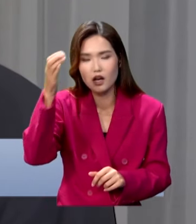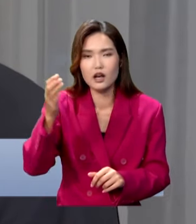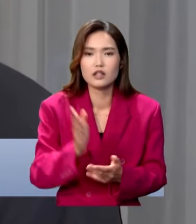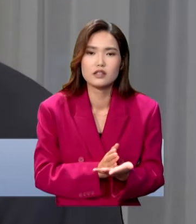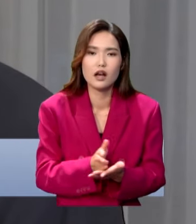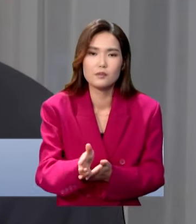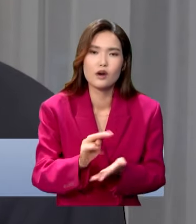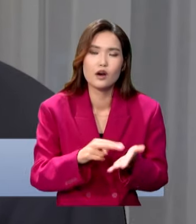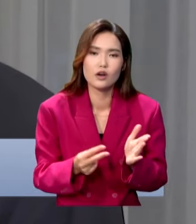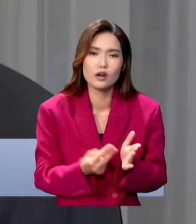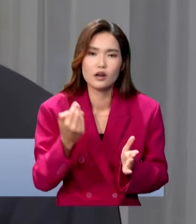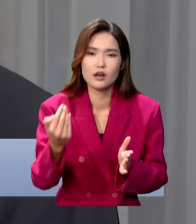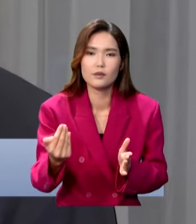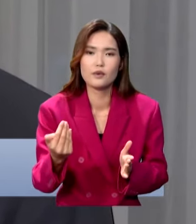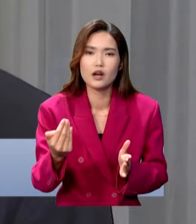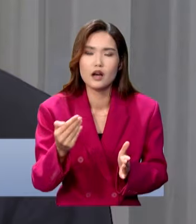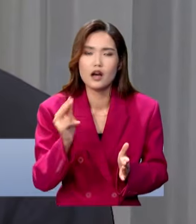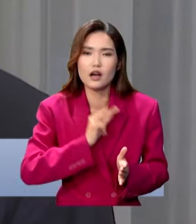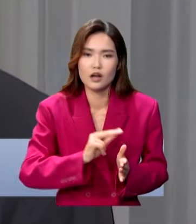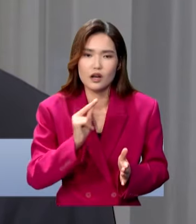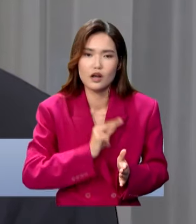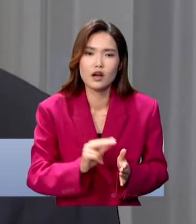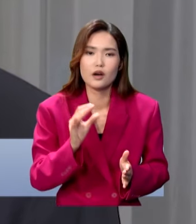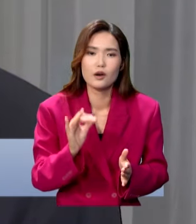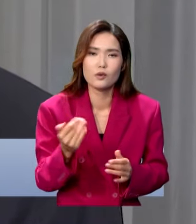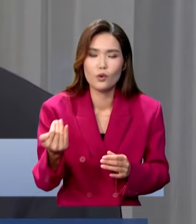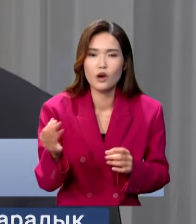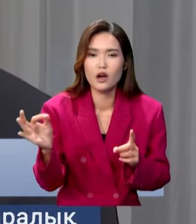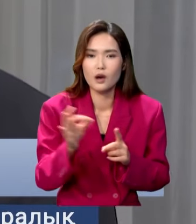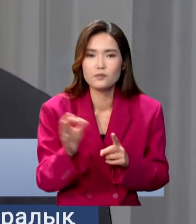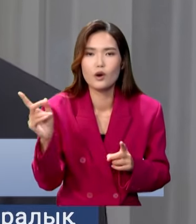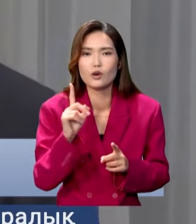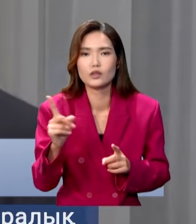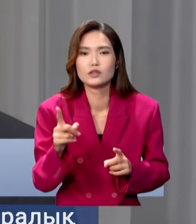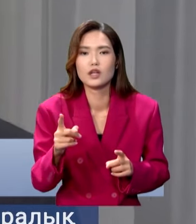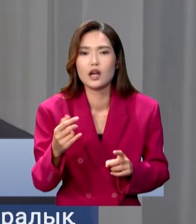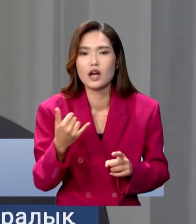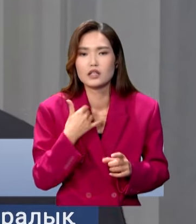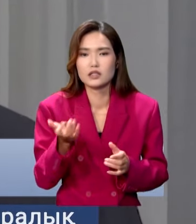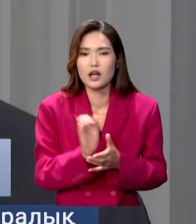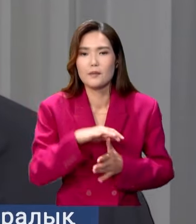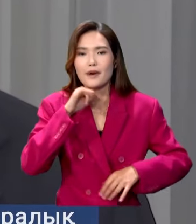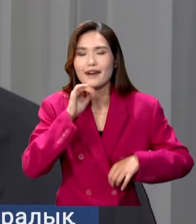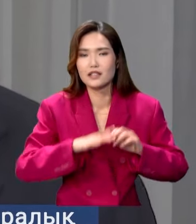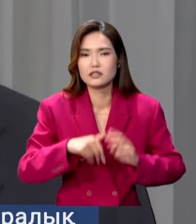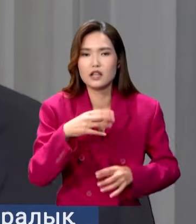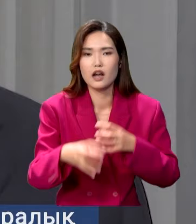скажем, просветительский проект. Он преследует цель знакомить нашу экспертную